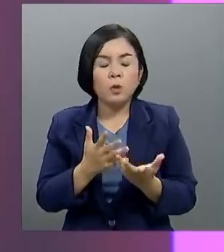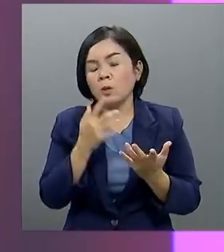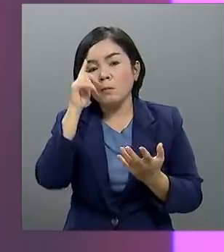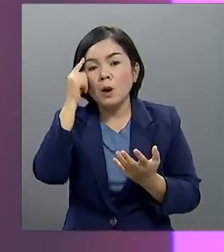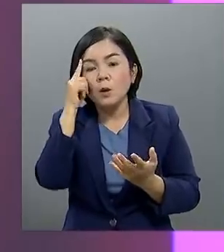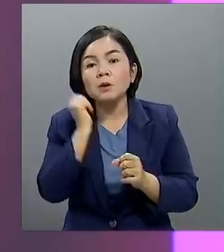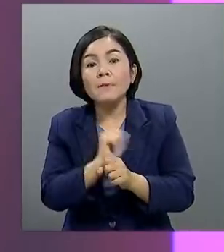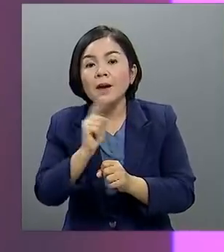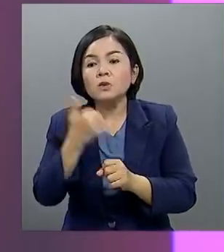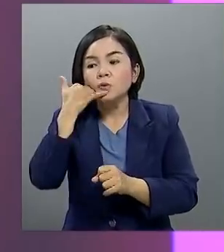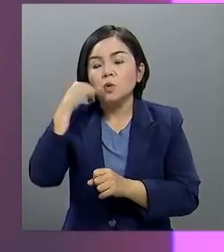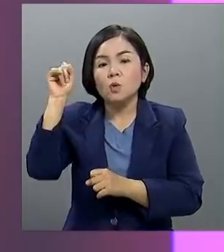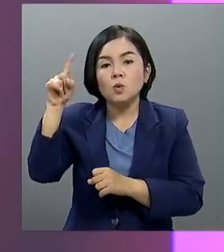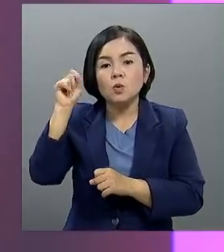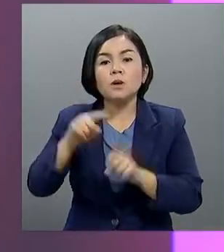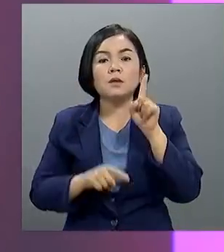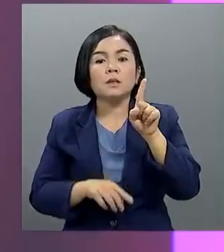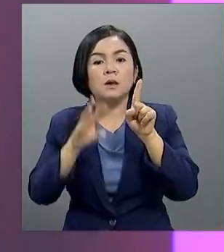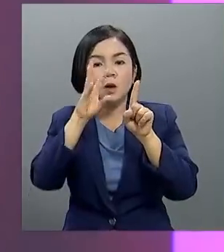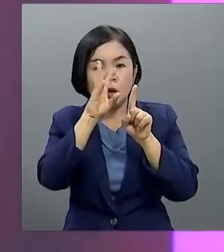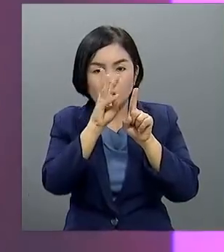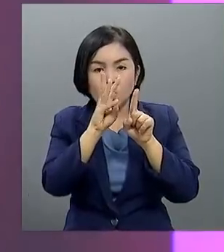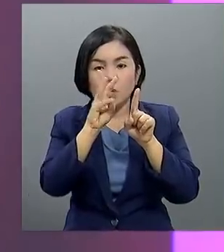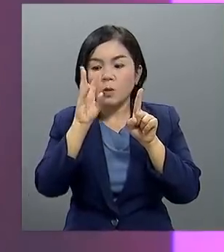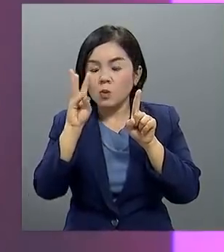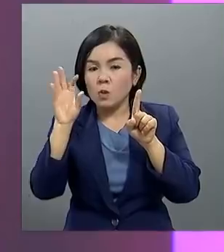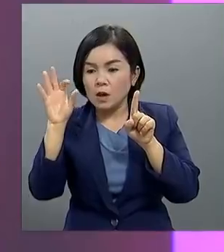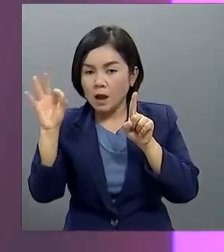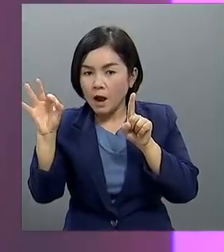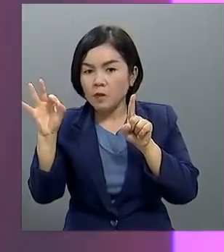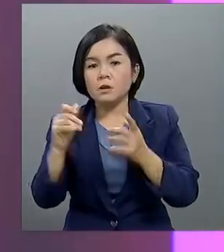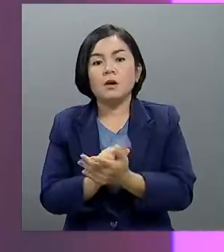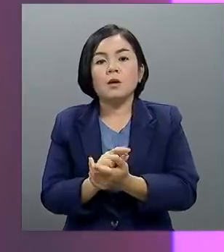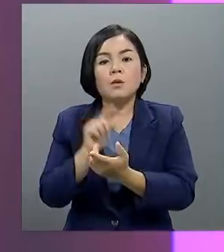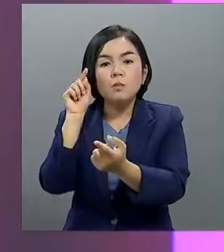1669นะ4ตัวนี้คุณผู้ชมจำไว้เลยนะครับถ้าเกิดเจอคุณพ่อคุณแม่นะฮะในช่วงนี้เนี่